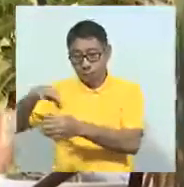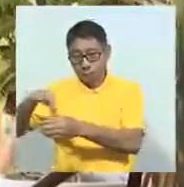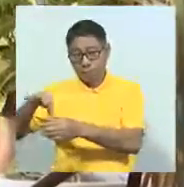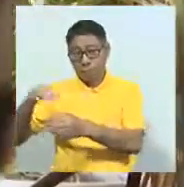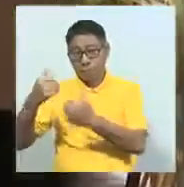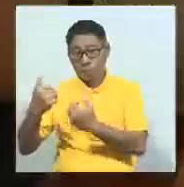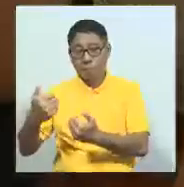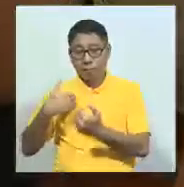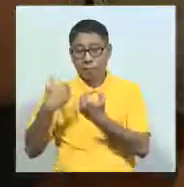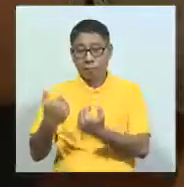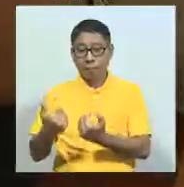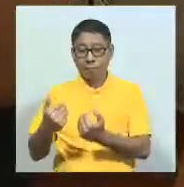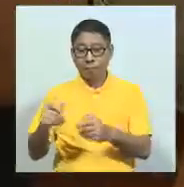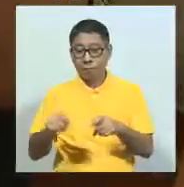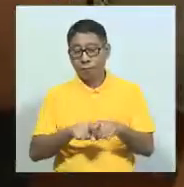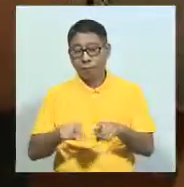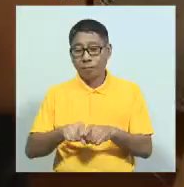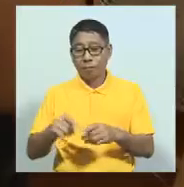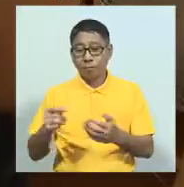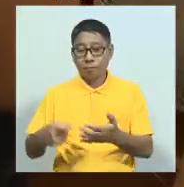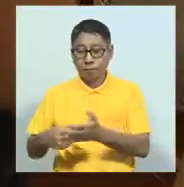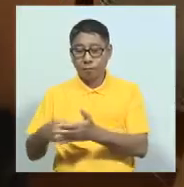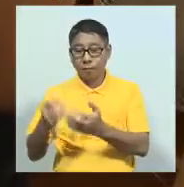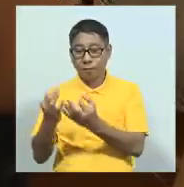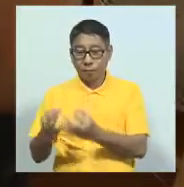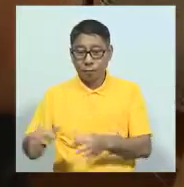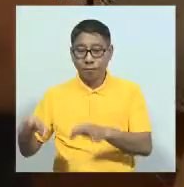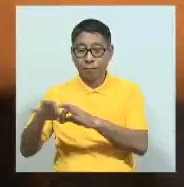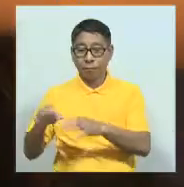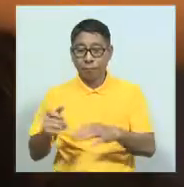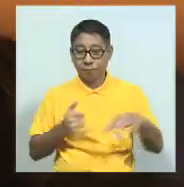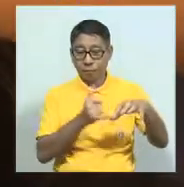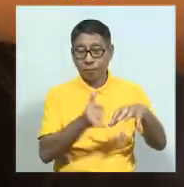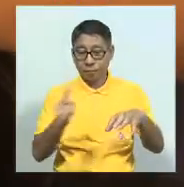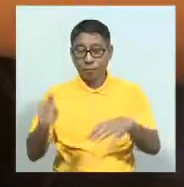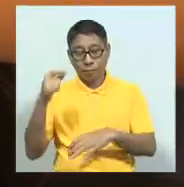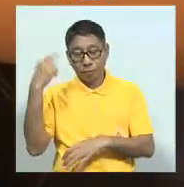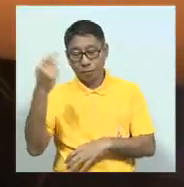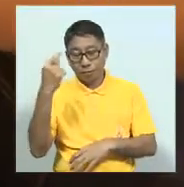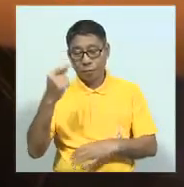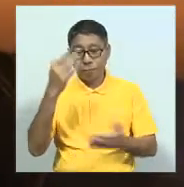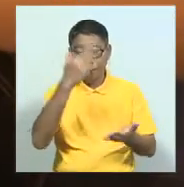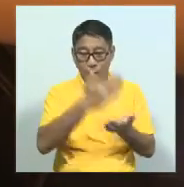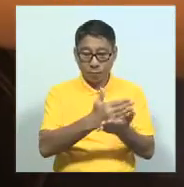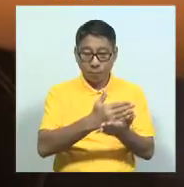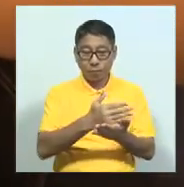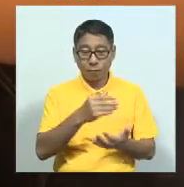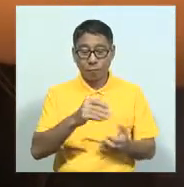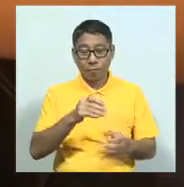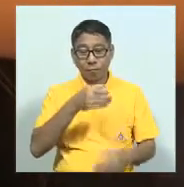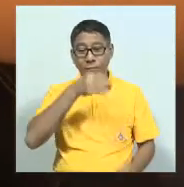ก็เป็นเหมือนปัจจัยสำคัญของเวลาเราจะไปเที่ยวไหนเนาะพี่เนาะก็ต้องแวะที่นี้บ้านเราอ่ะ